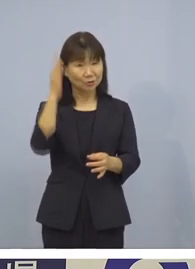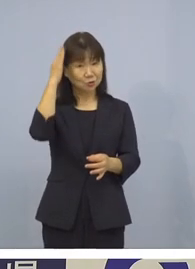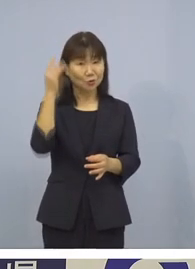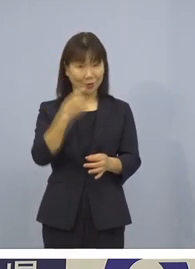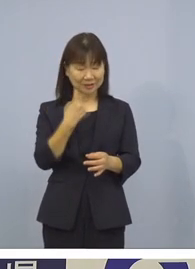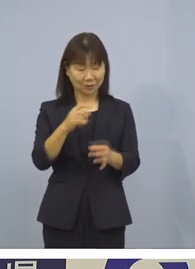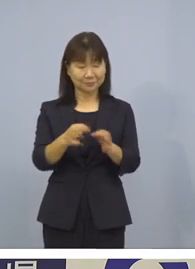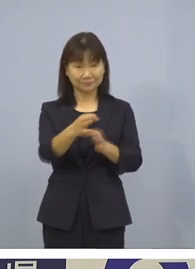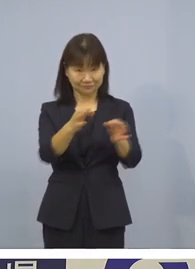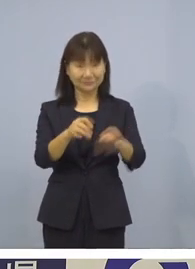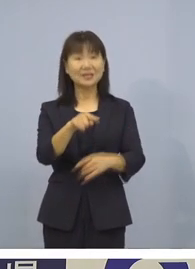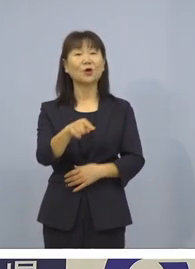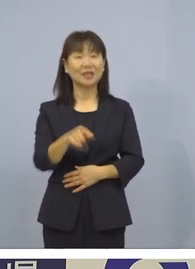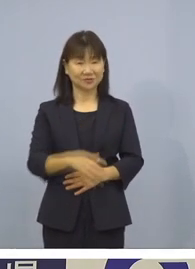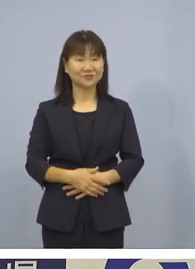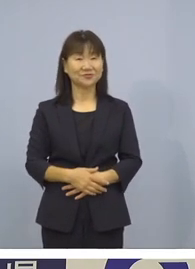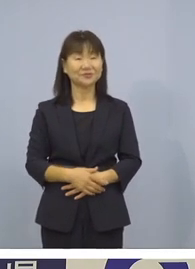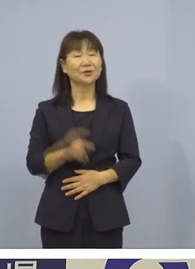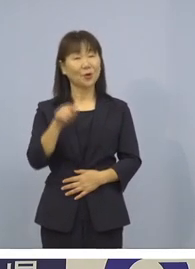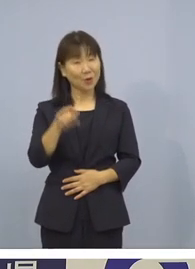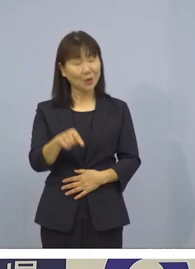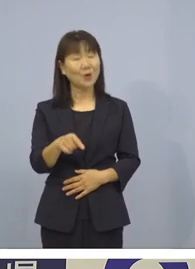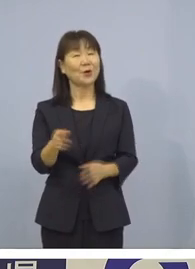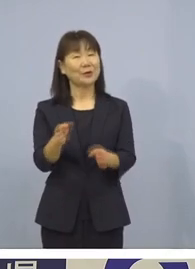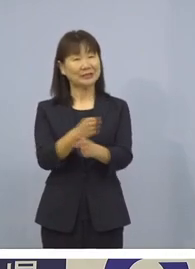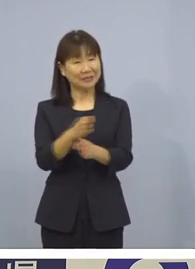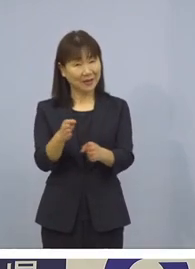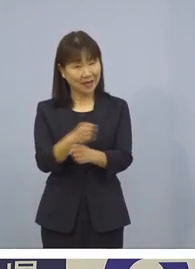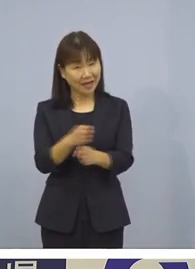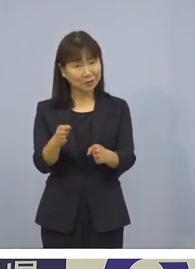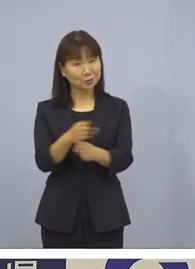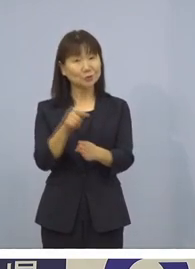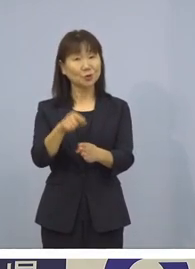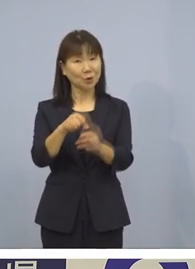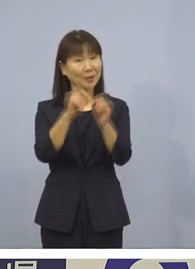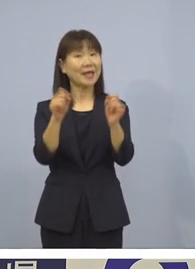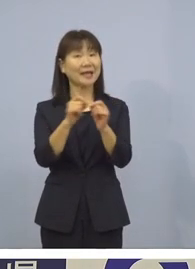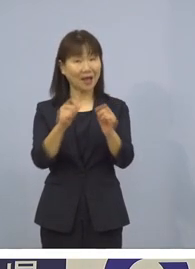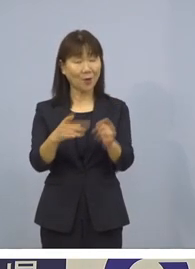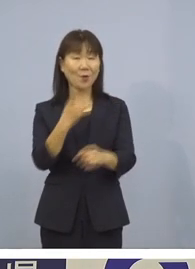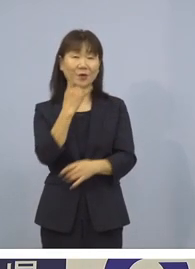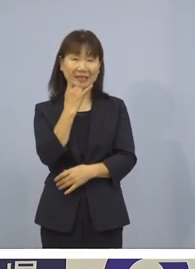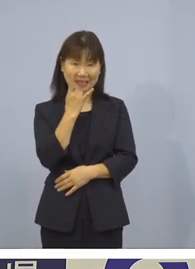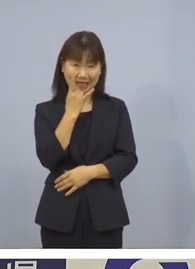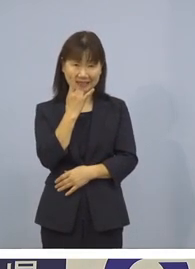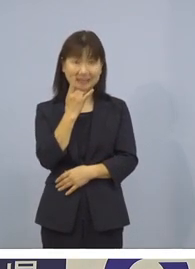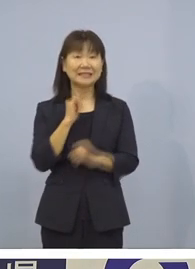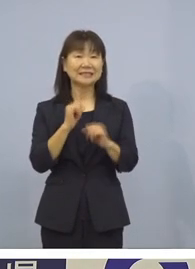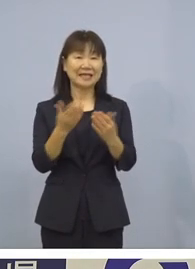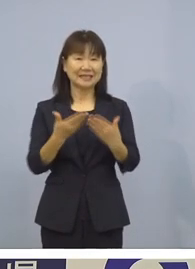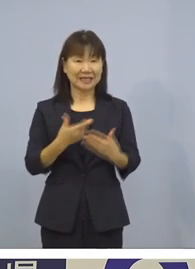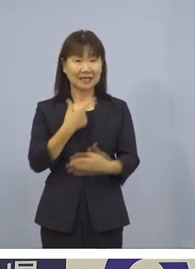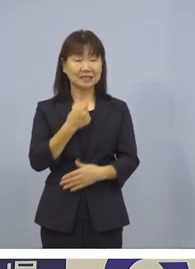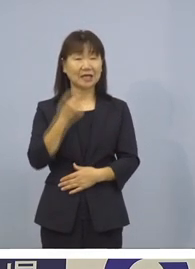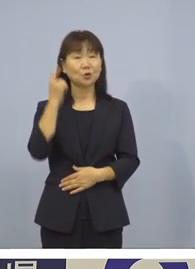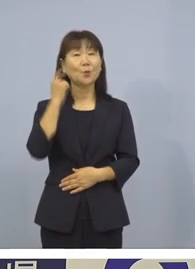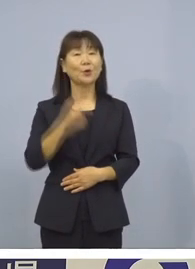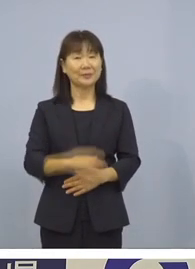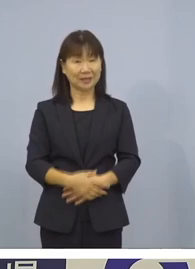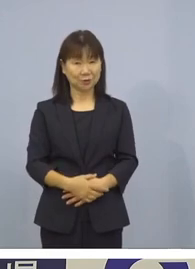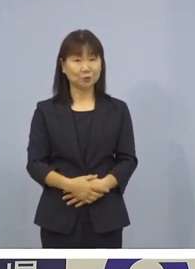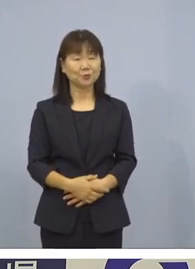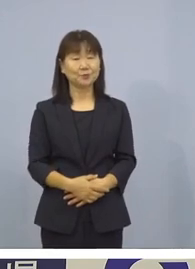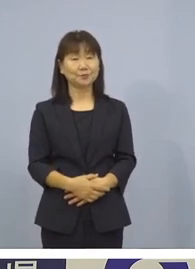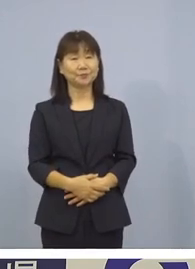そこらはもう今しばらくですね、その成果を期待していただきたいなと思います。